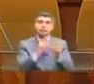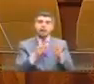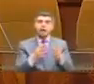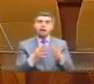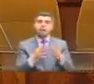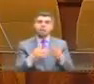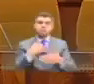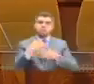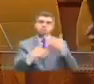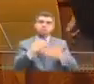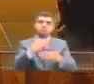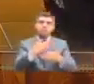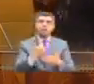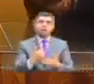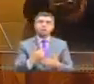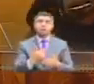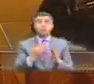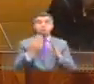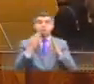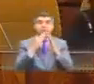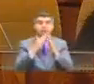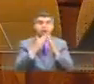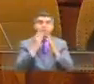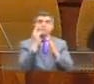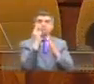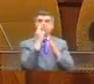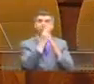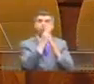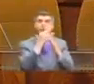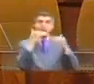خوف على ان الاسقف